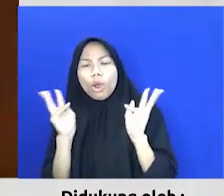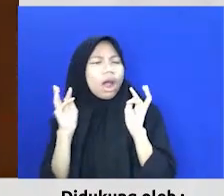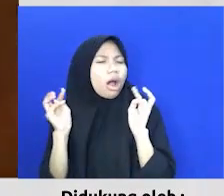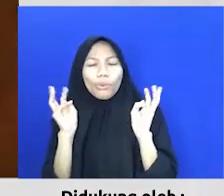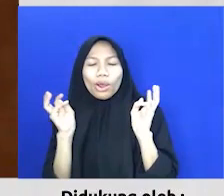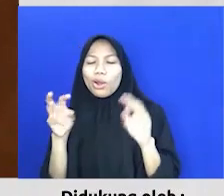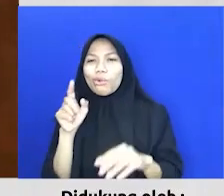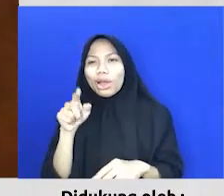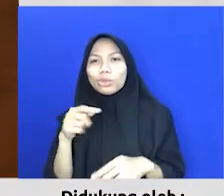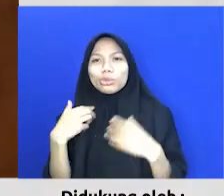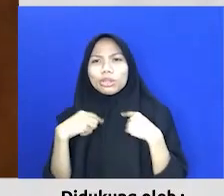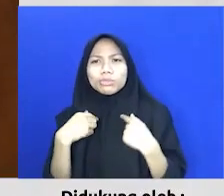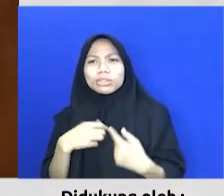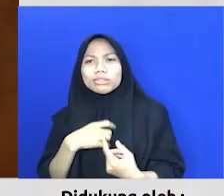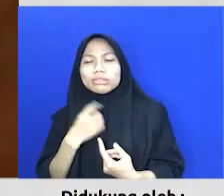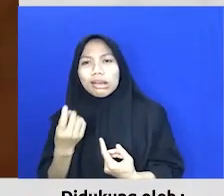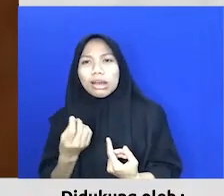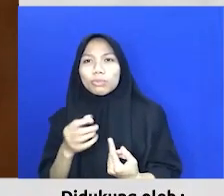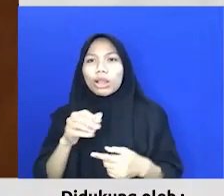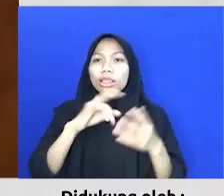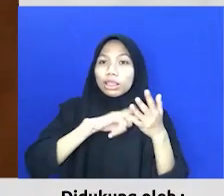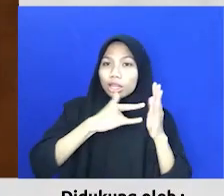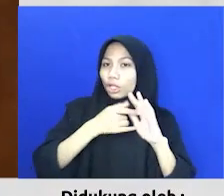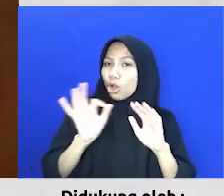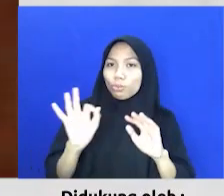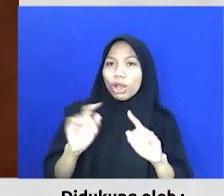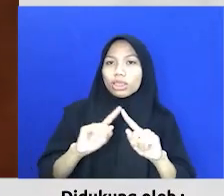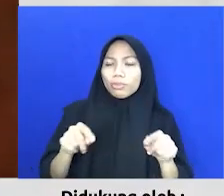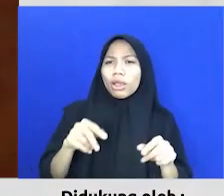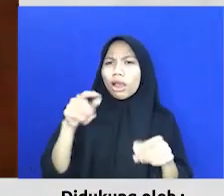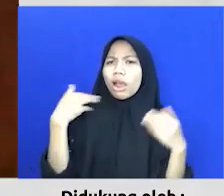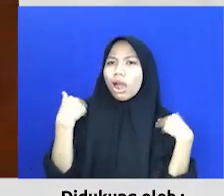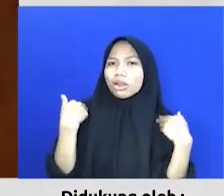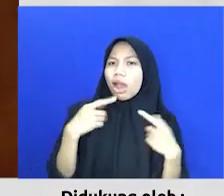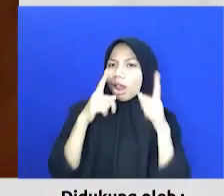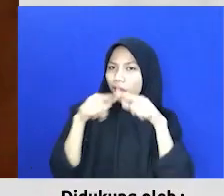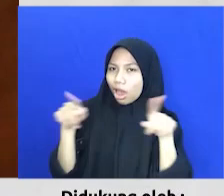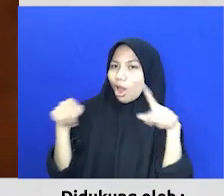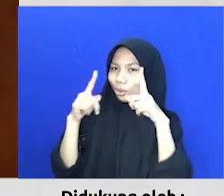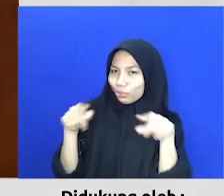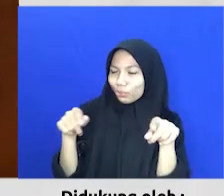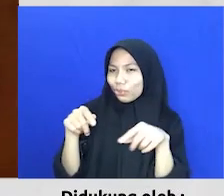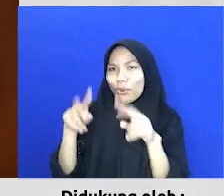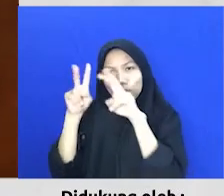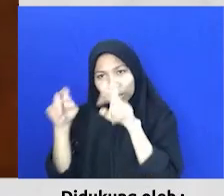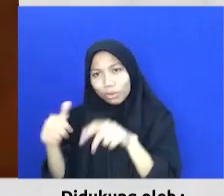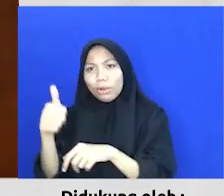diangkat dari pengalaman. Ya kebetulan di Batu Sangkar itu kan sile itu terkenal ya. Ya. Ya.